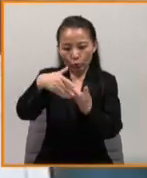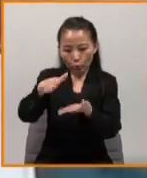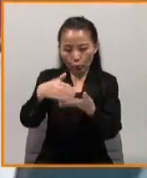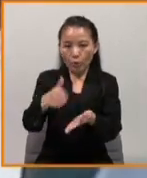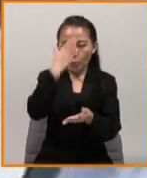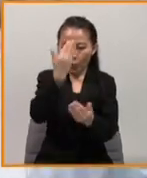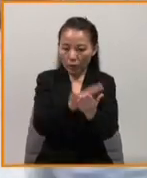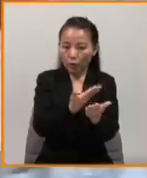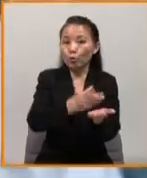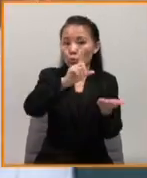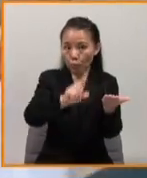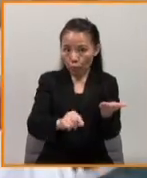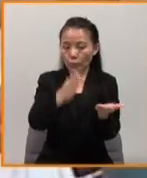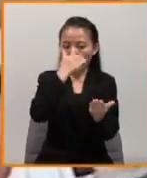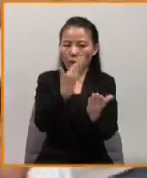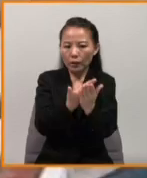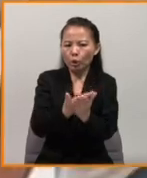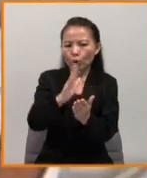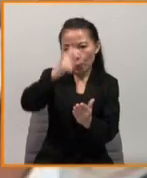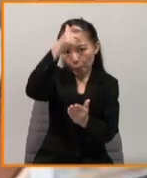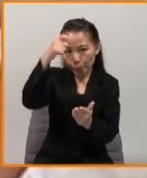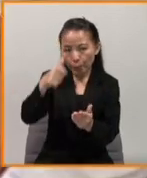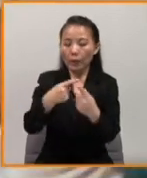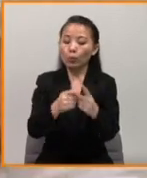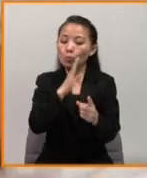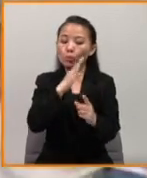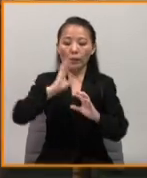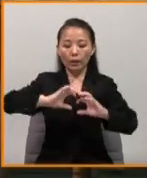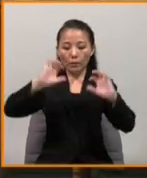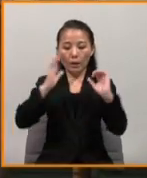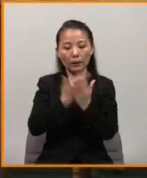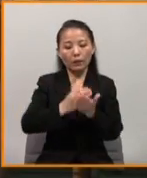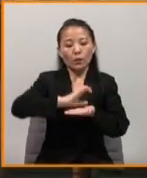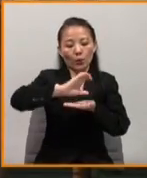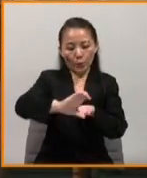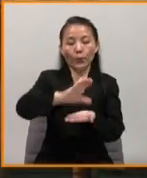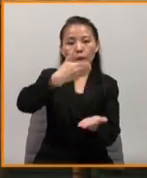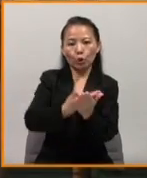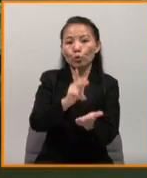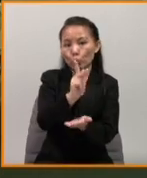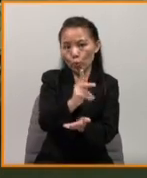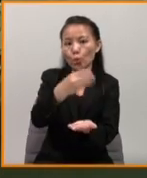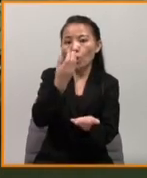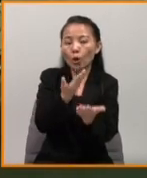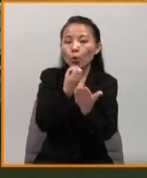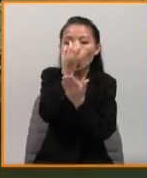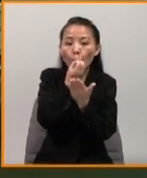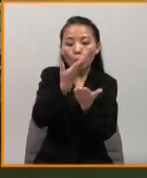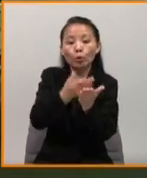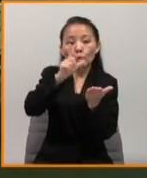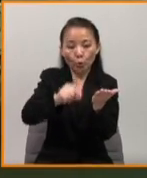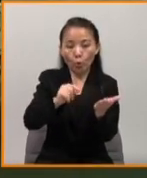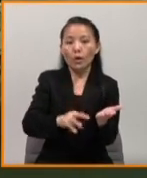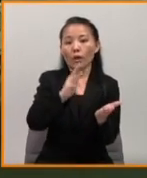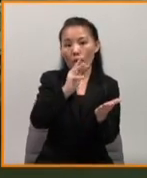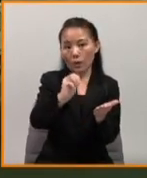แนะระวังความผันผวนของค่าเงินจัดและหากภาครัฐให้การสนับสนุนตั้งกองทุนเงินกู้ดอกเบี้ยต่ำให้กับ SME ที่ลง